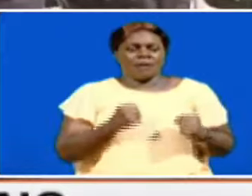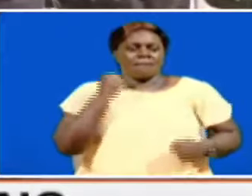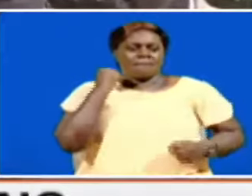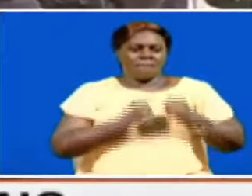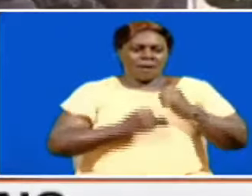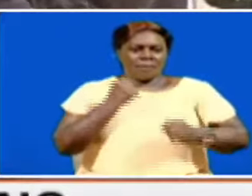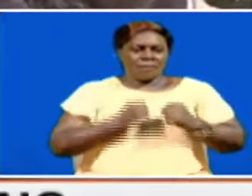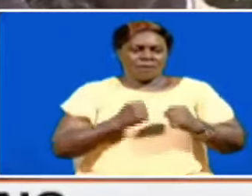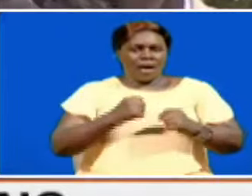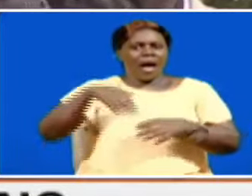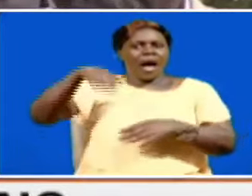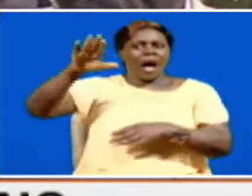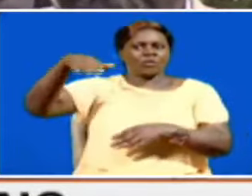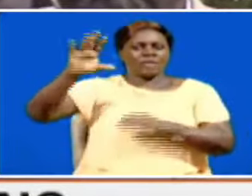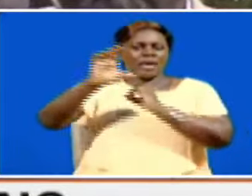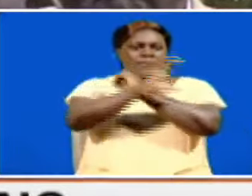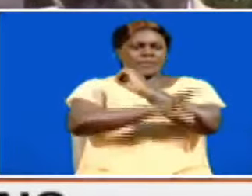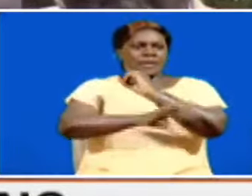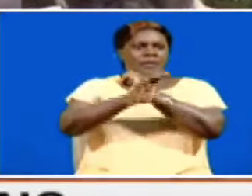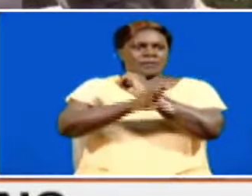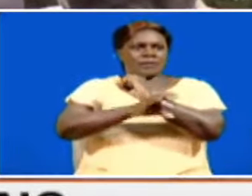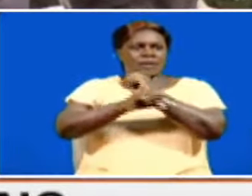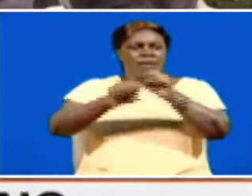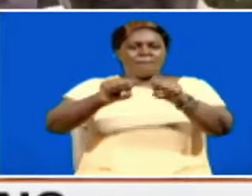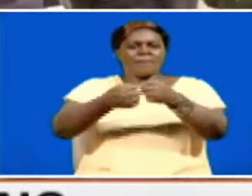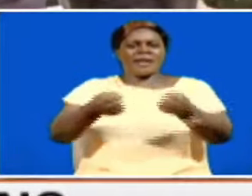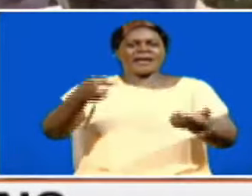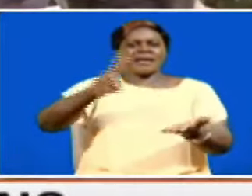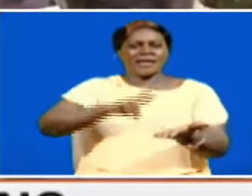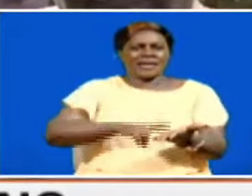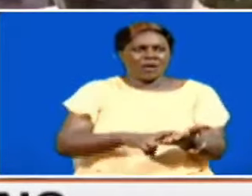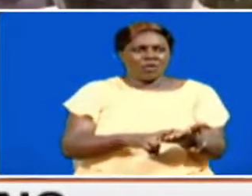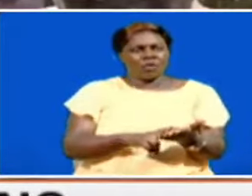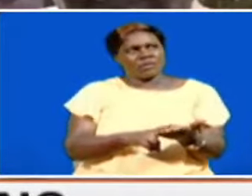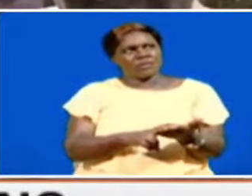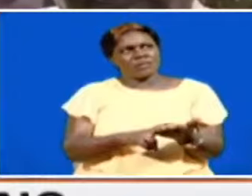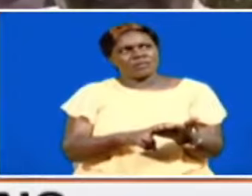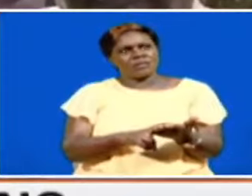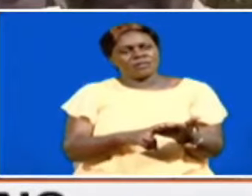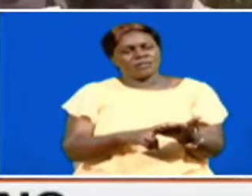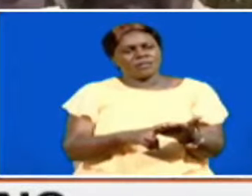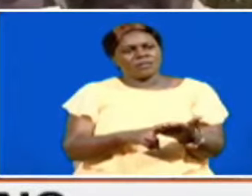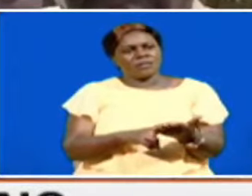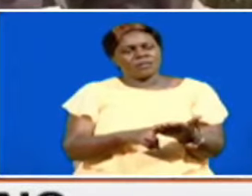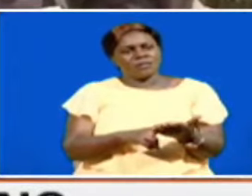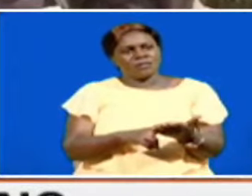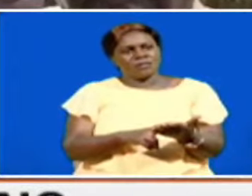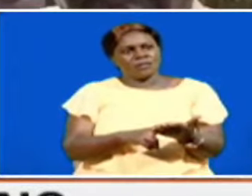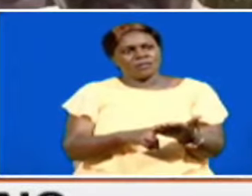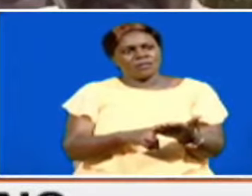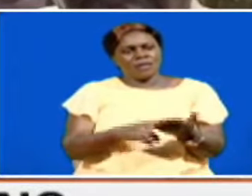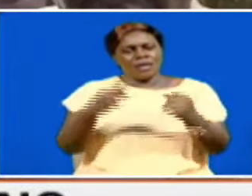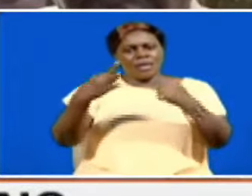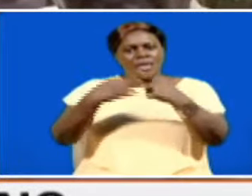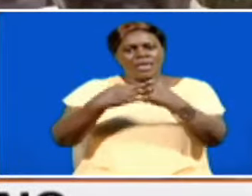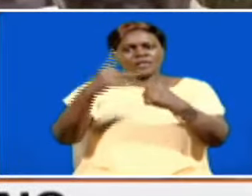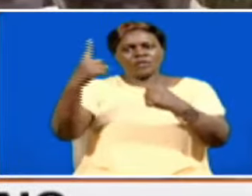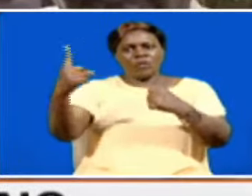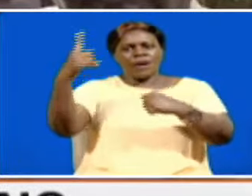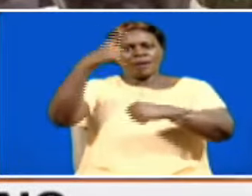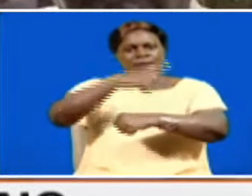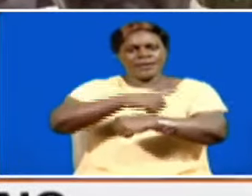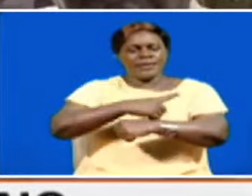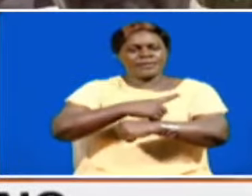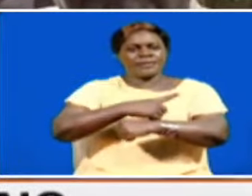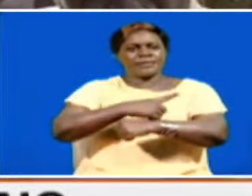Alikimbia huko ngambo na alifunja marego tumesikia karibu 4 kwa siku 81